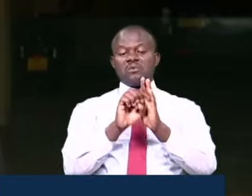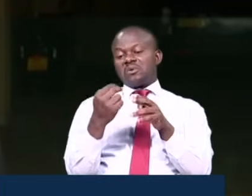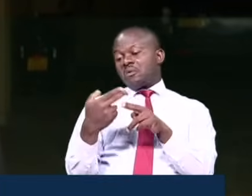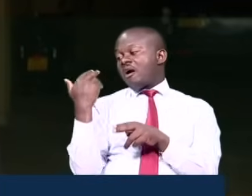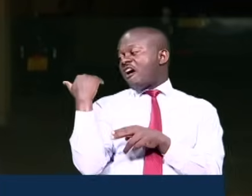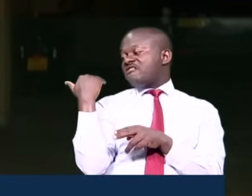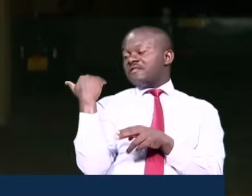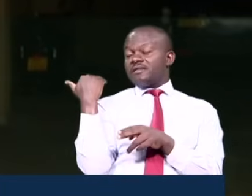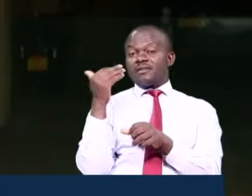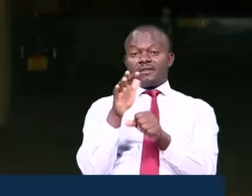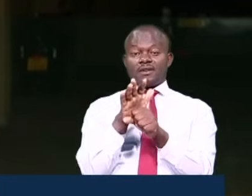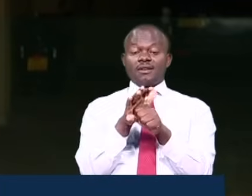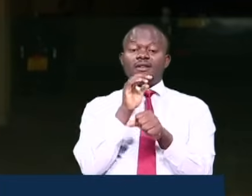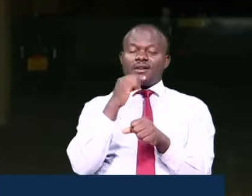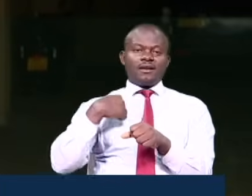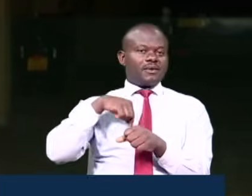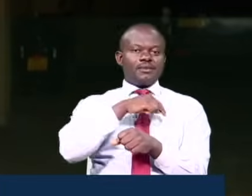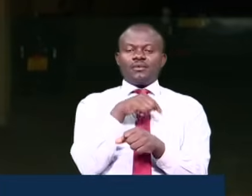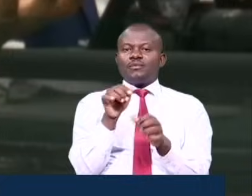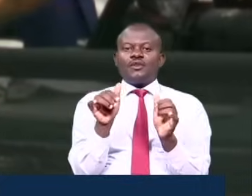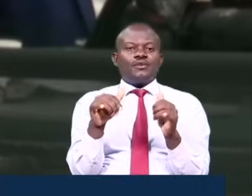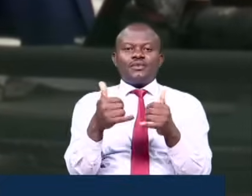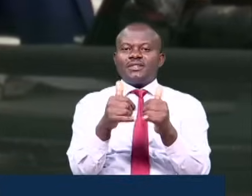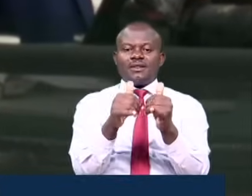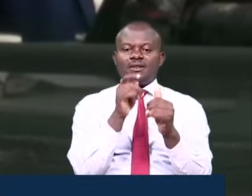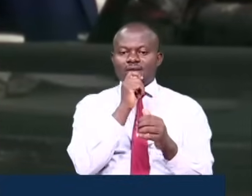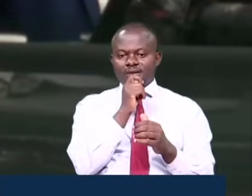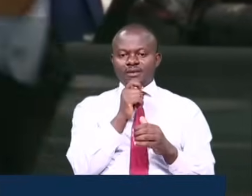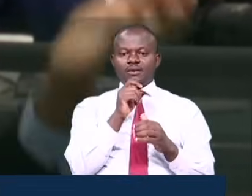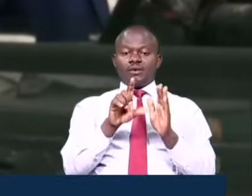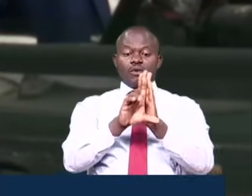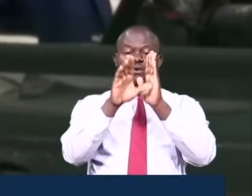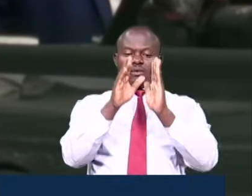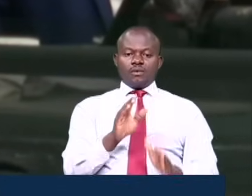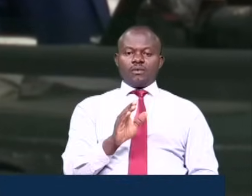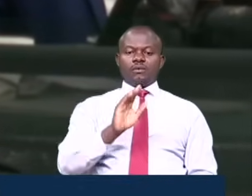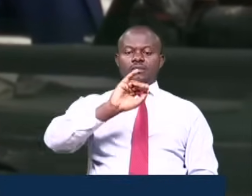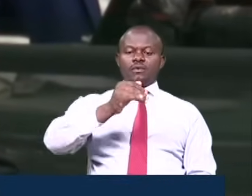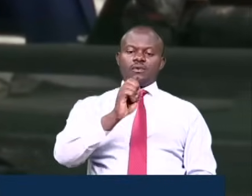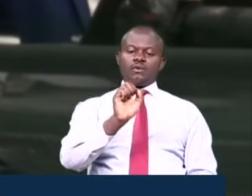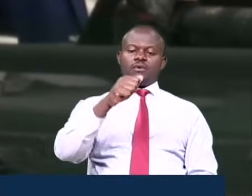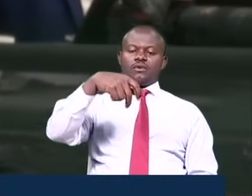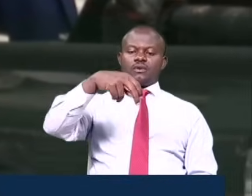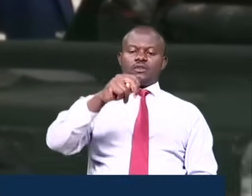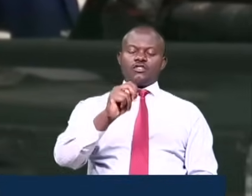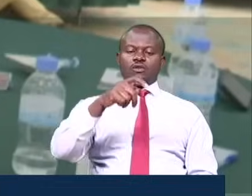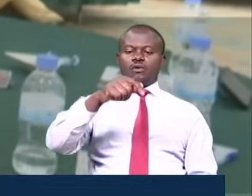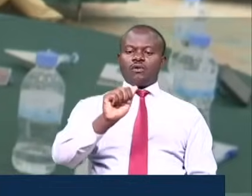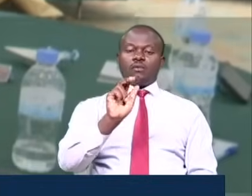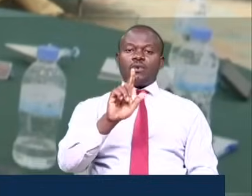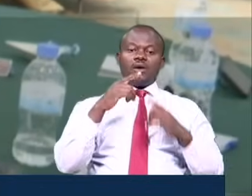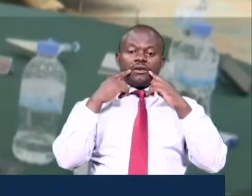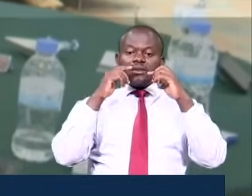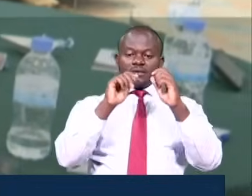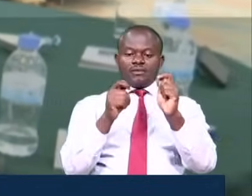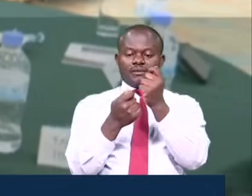cyane ntabwo ari twe twakagombye gukinisha itangazamakuru ku munyamategeko Jean Paul Ibambe ngo aya mavugurura hari